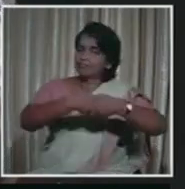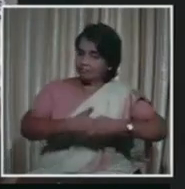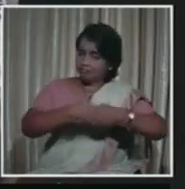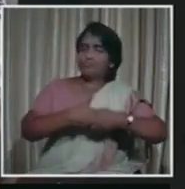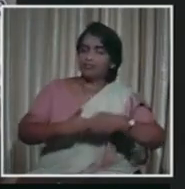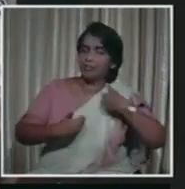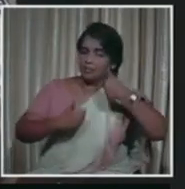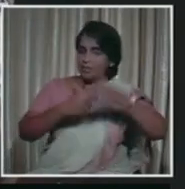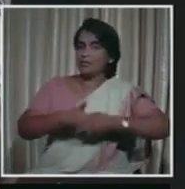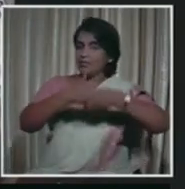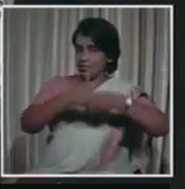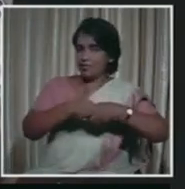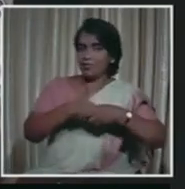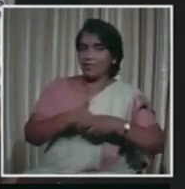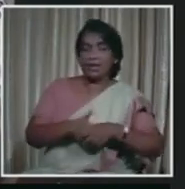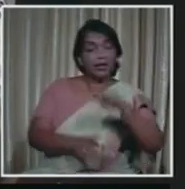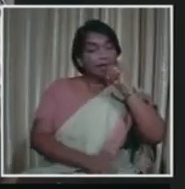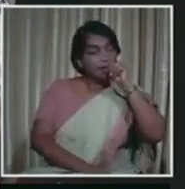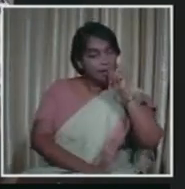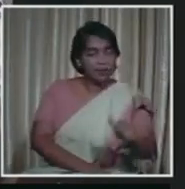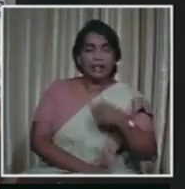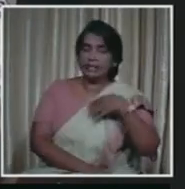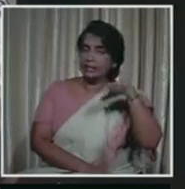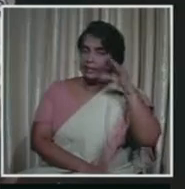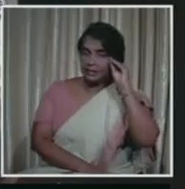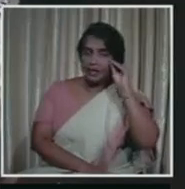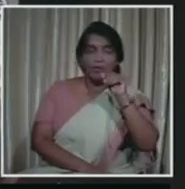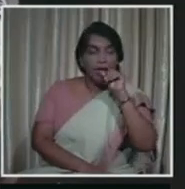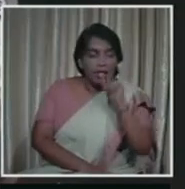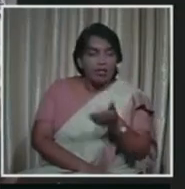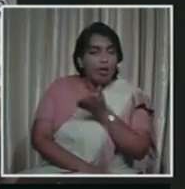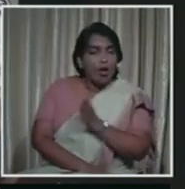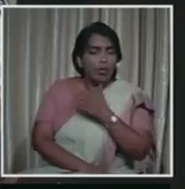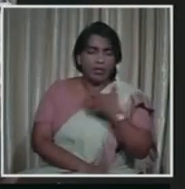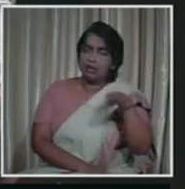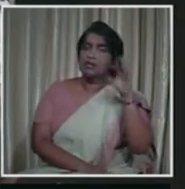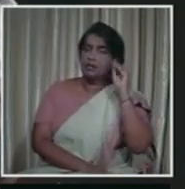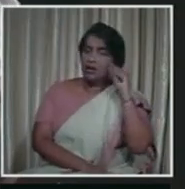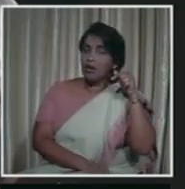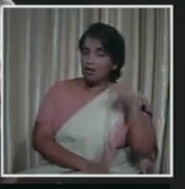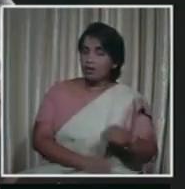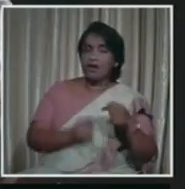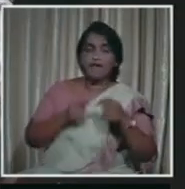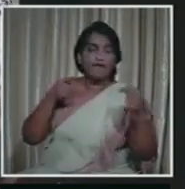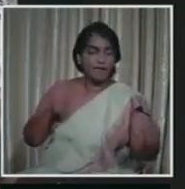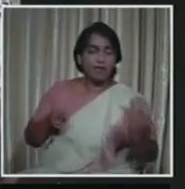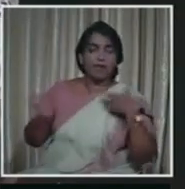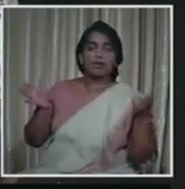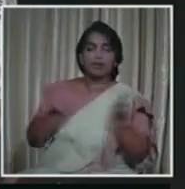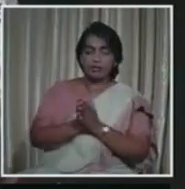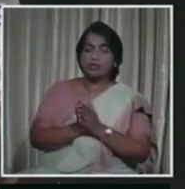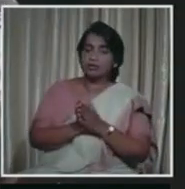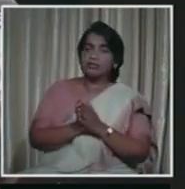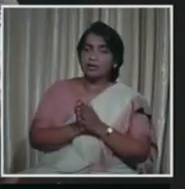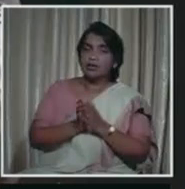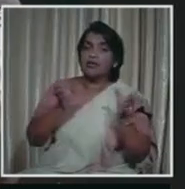අපි සුබපතනවා සත්‍ය තේරුම්ගෙන යථාර්ථය අවබෝධ කරගෙන අද විපක්ෂයත් සමග